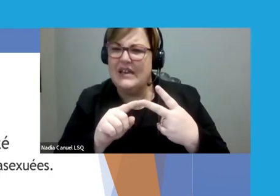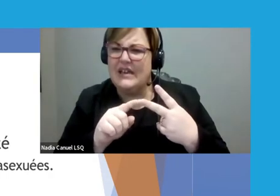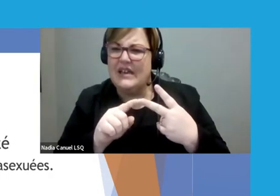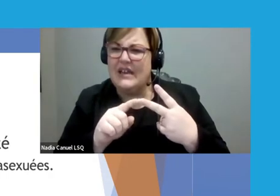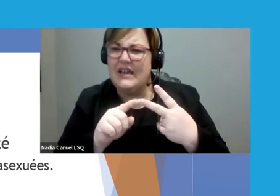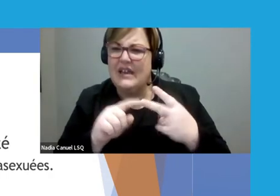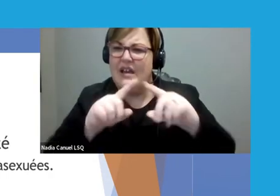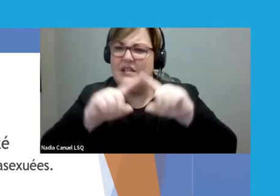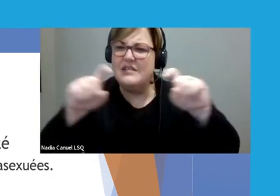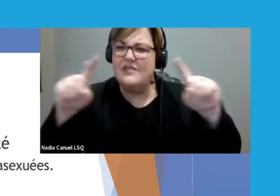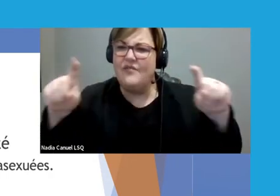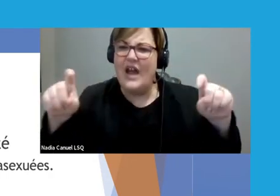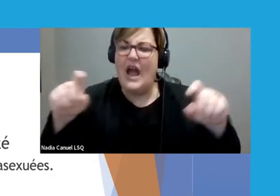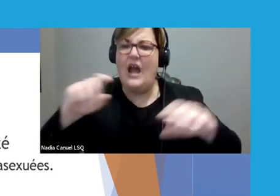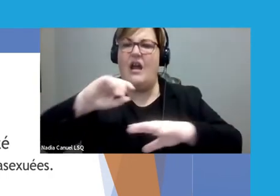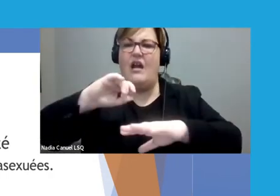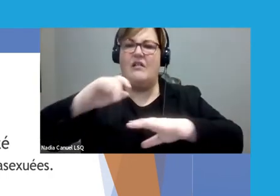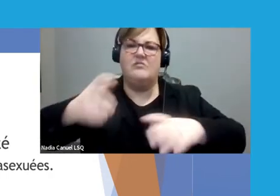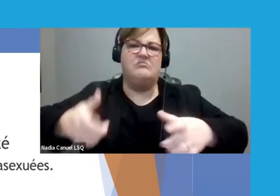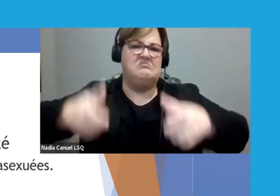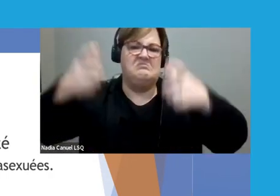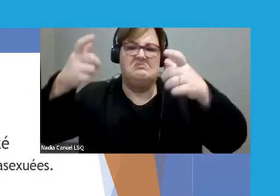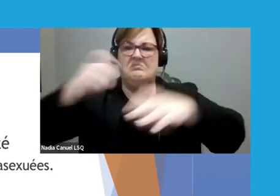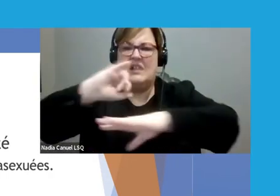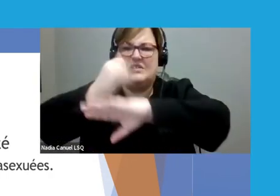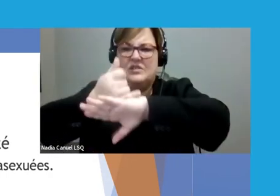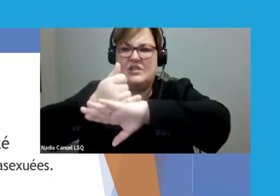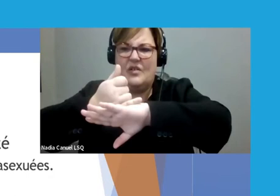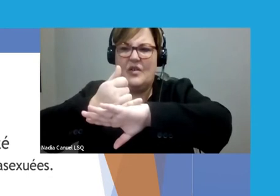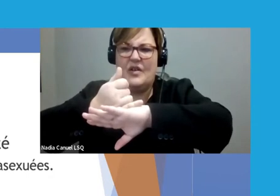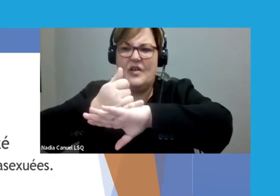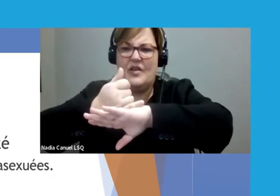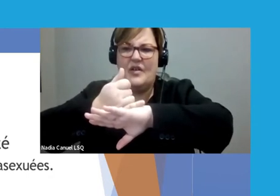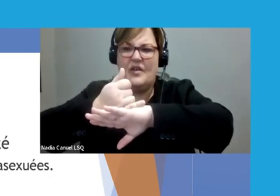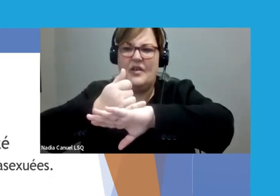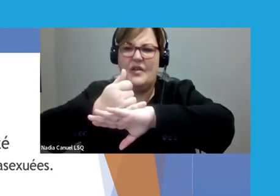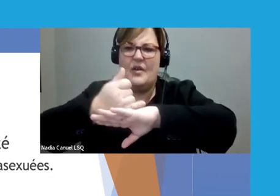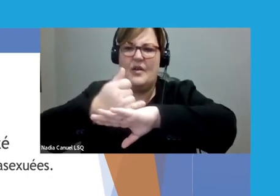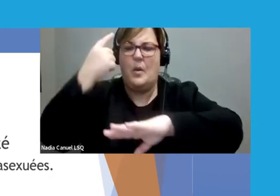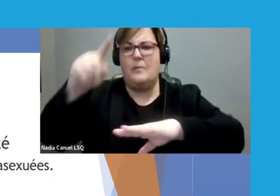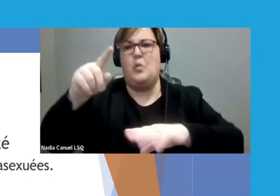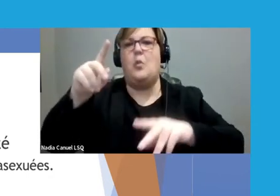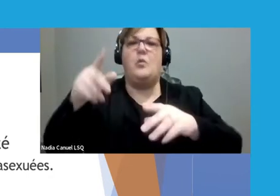des différentes institutions qui œuvrent auprès d'elle, auprès de nous.